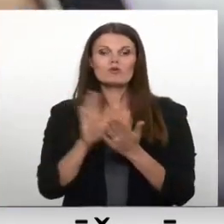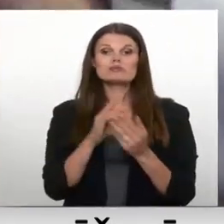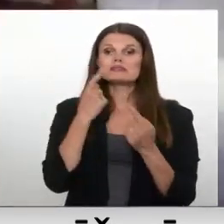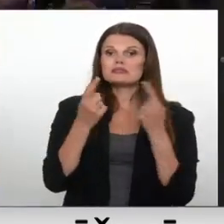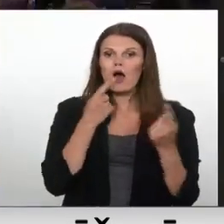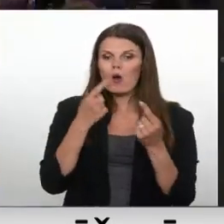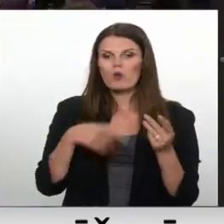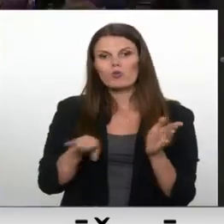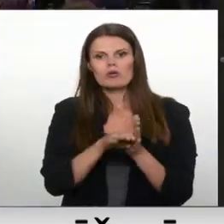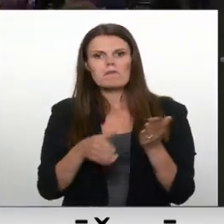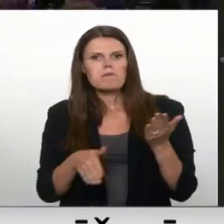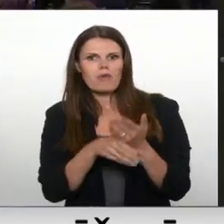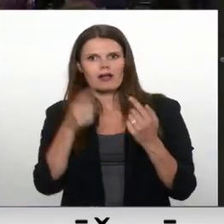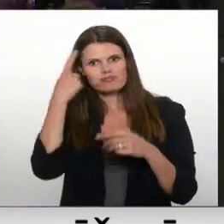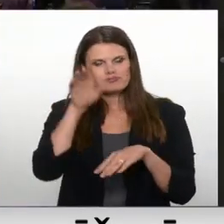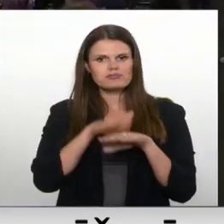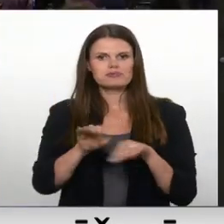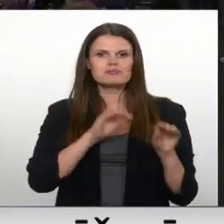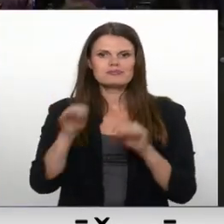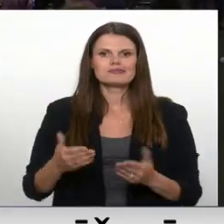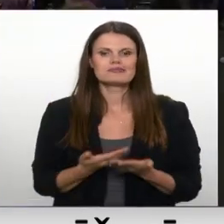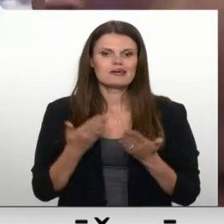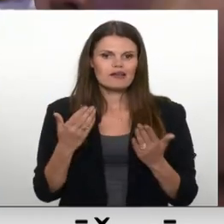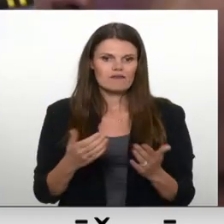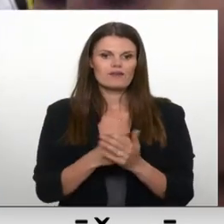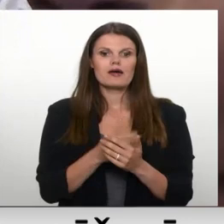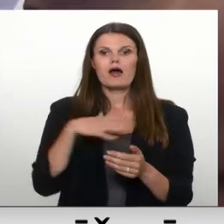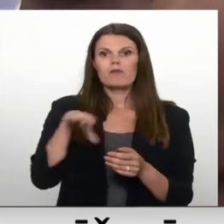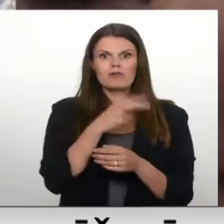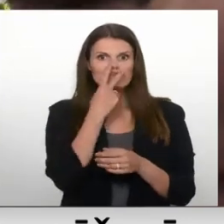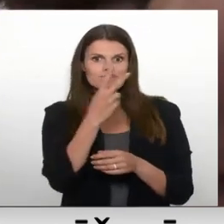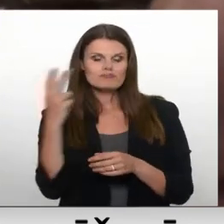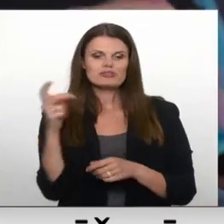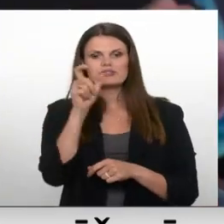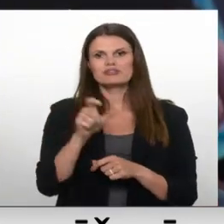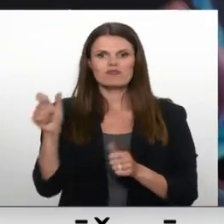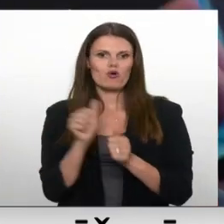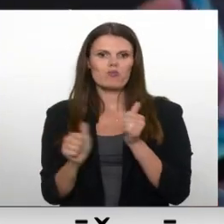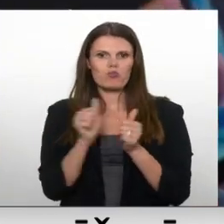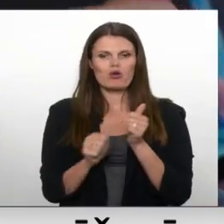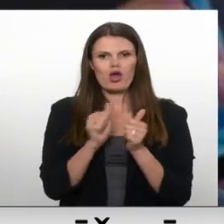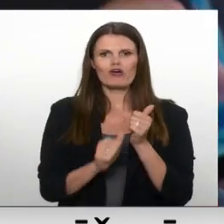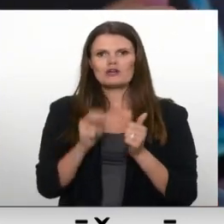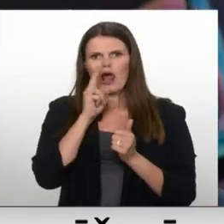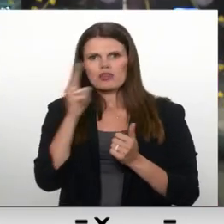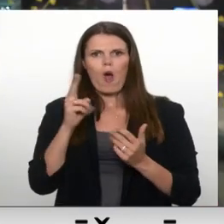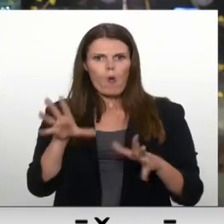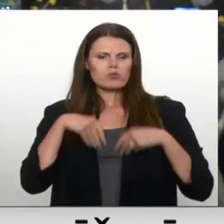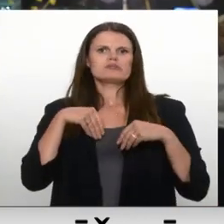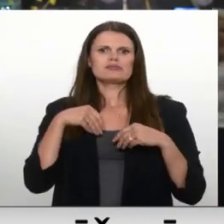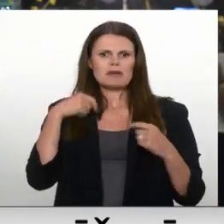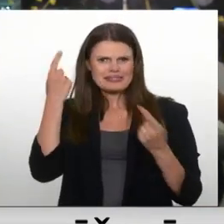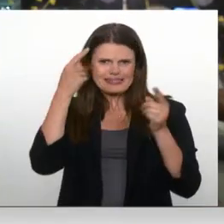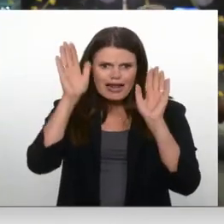lai palīdzētu idejas realizēt dzīvē. Mūsu novērojums, ka cilvēki bieži vien neuzņemās tādu ambīciju